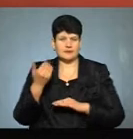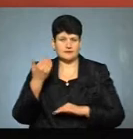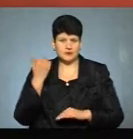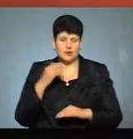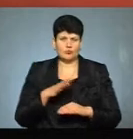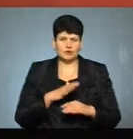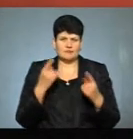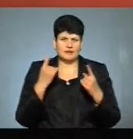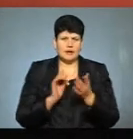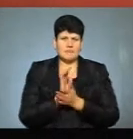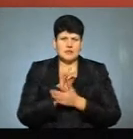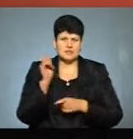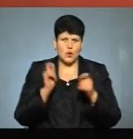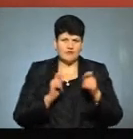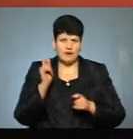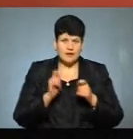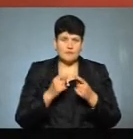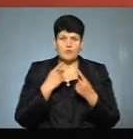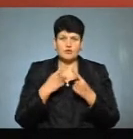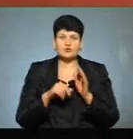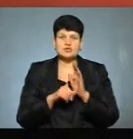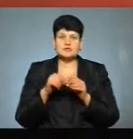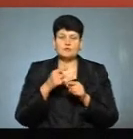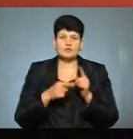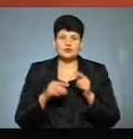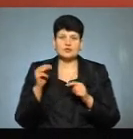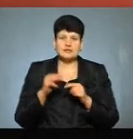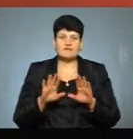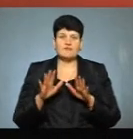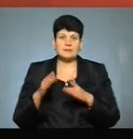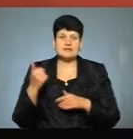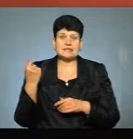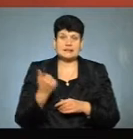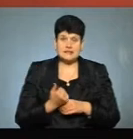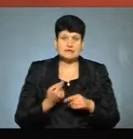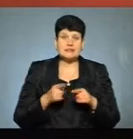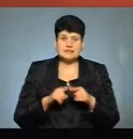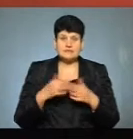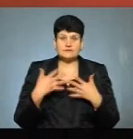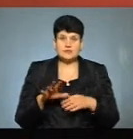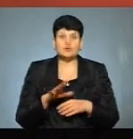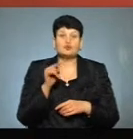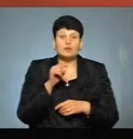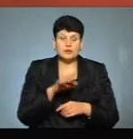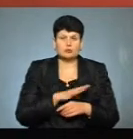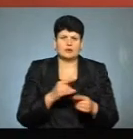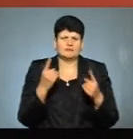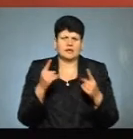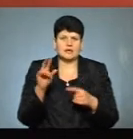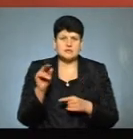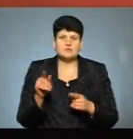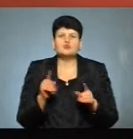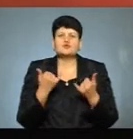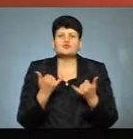велика прес-конференція, де ми говорили про те, що 6,5 тисяч випадків за тиждень, так і це вже на тоді була велика цифра. Що так, маємо на сьогодні? В